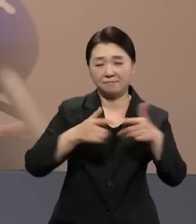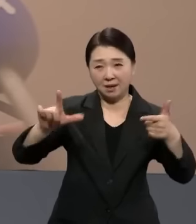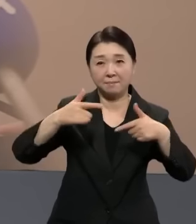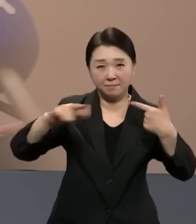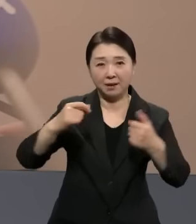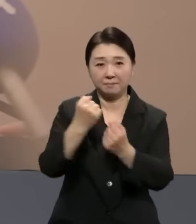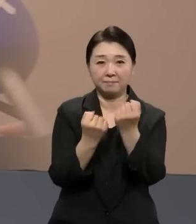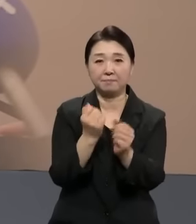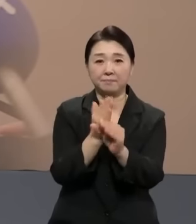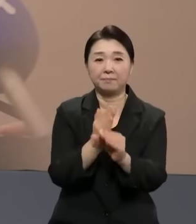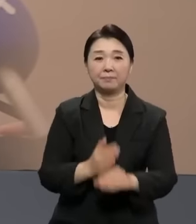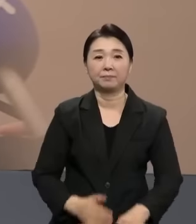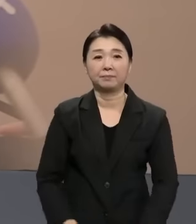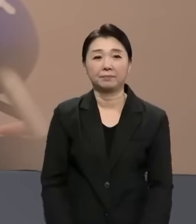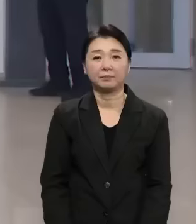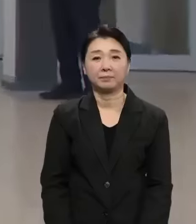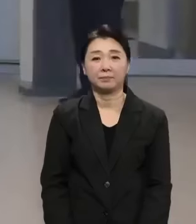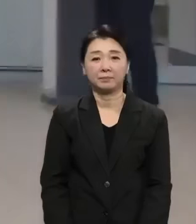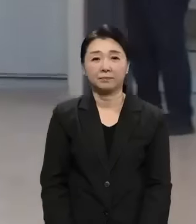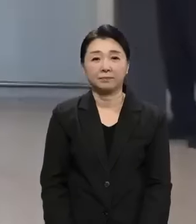반박했습니다. 이승환 기자입니다.